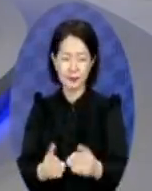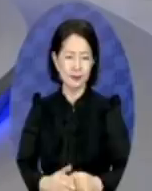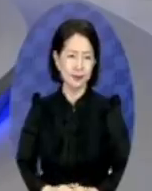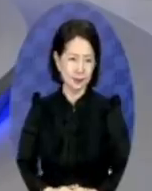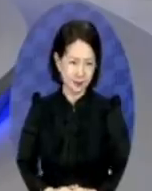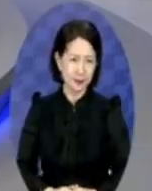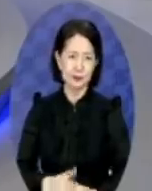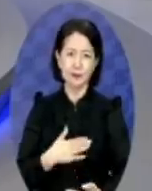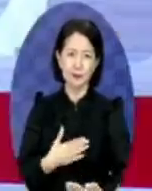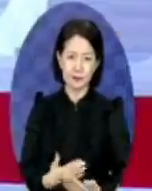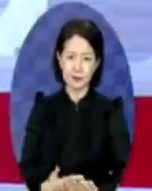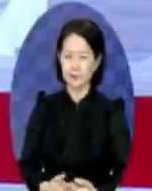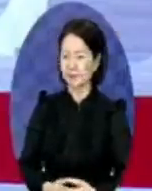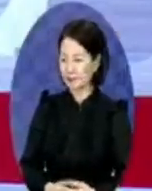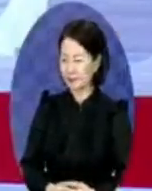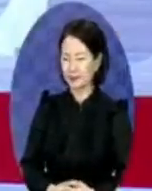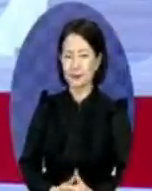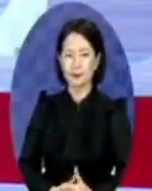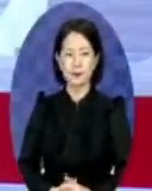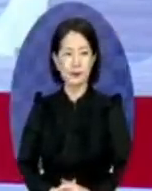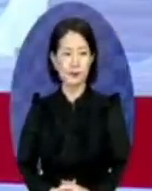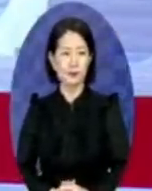Баярлалаа. Баярлалаа.